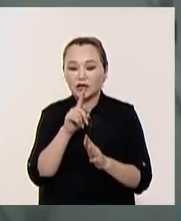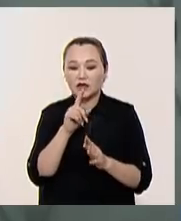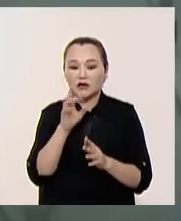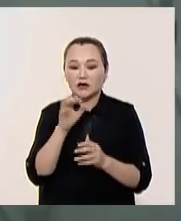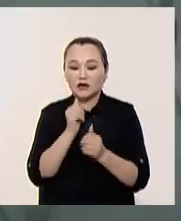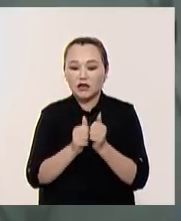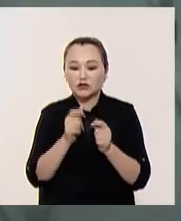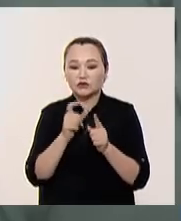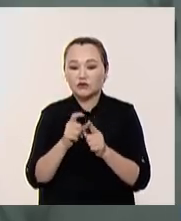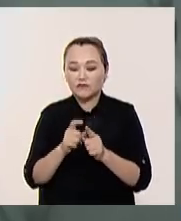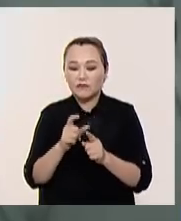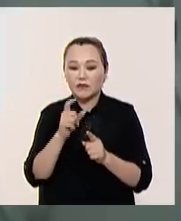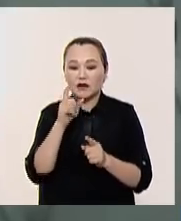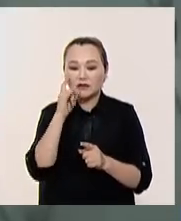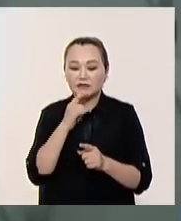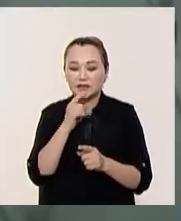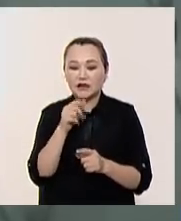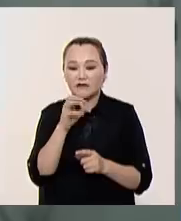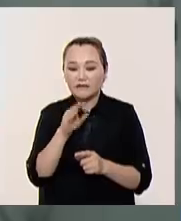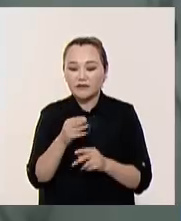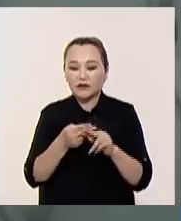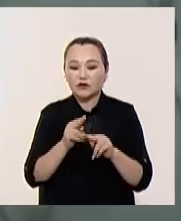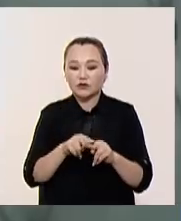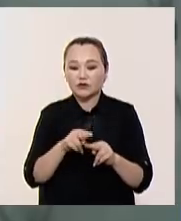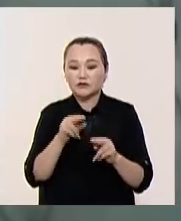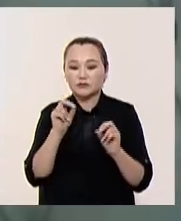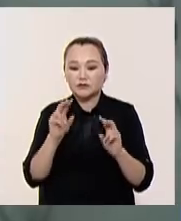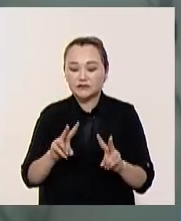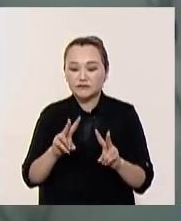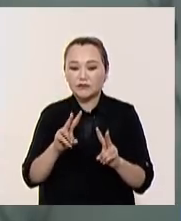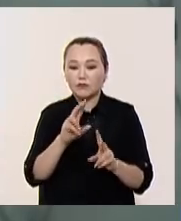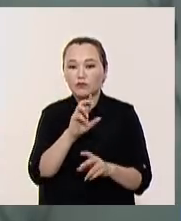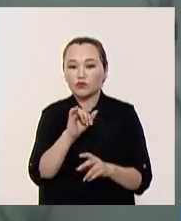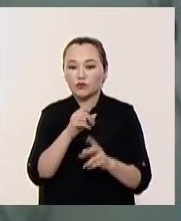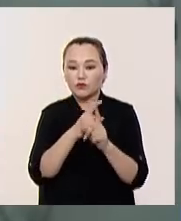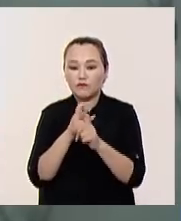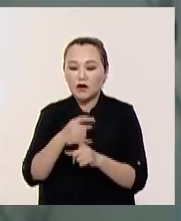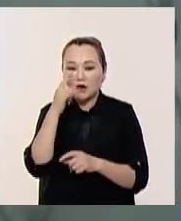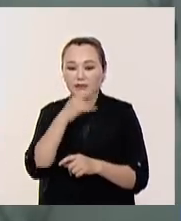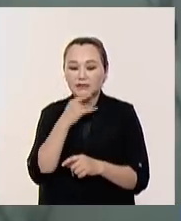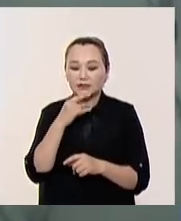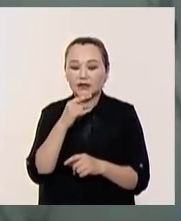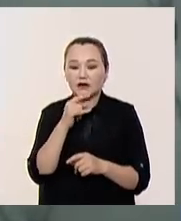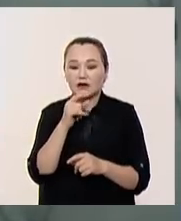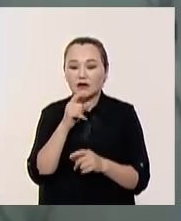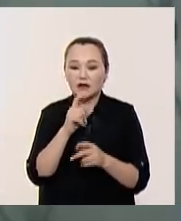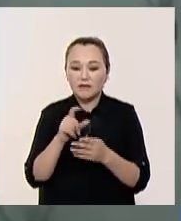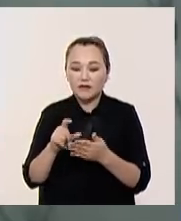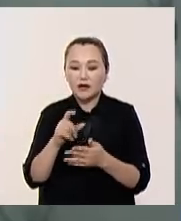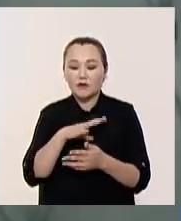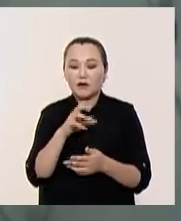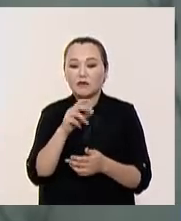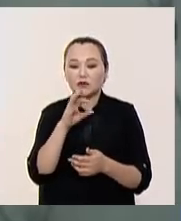каждым словом казахского алфавита, которое как бы специфическими буквами казахского алфавита. Потом это были